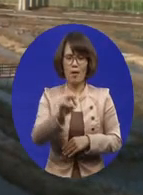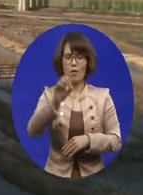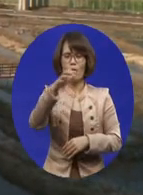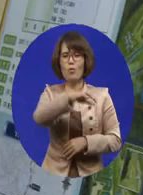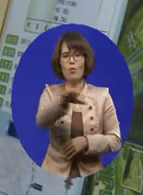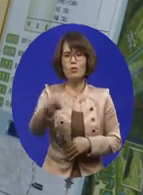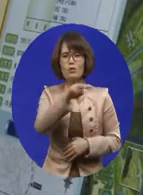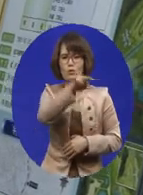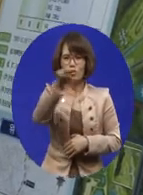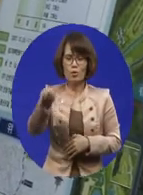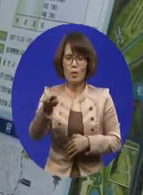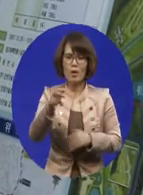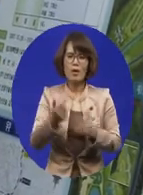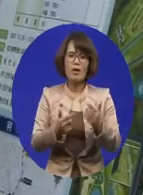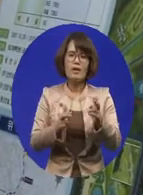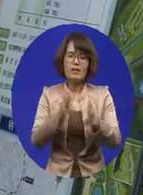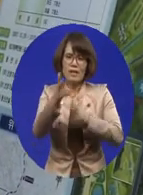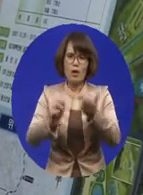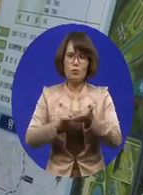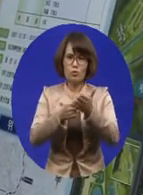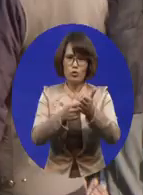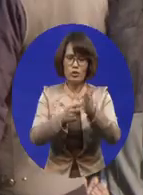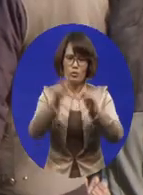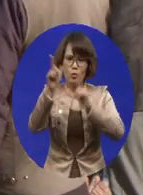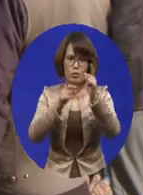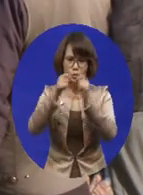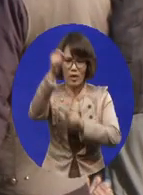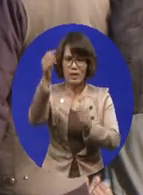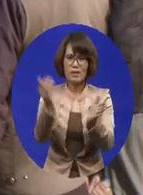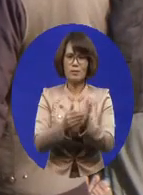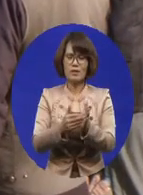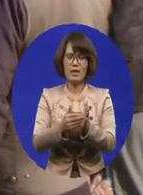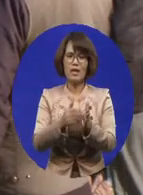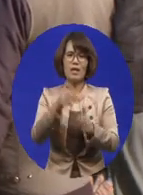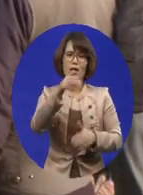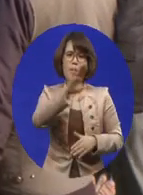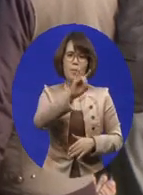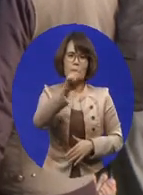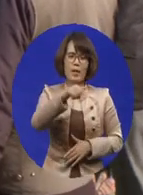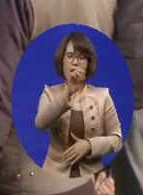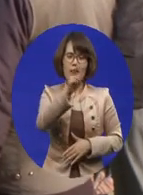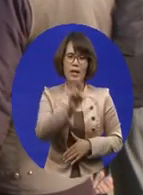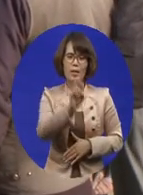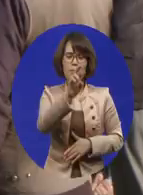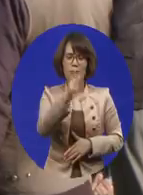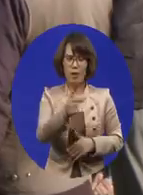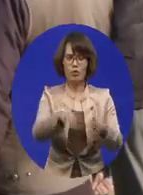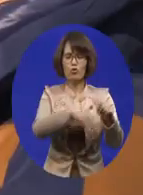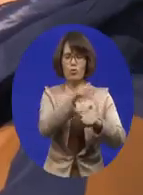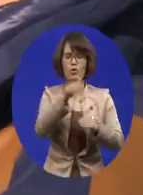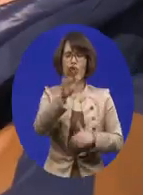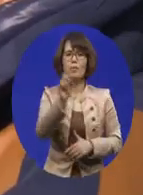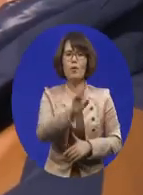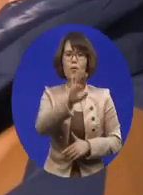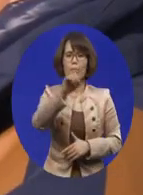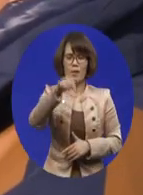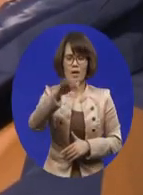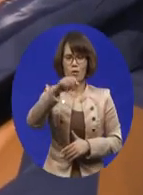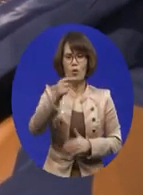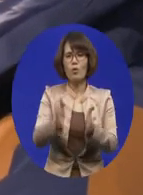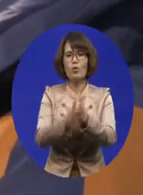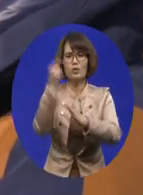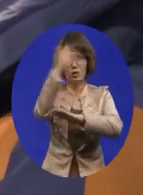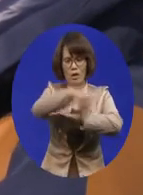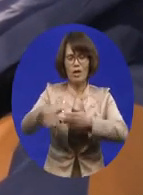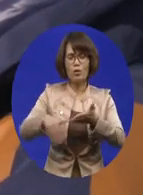습지 곳곳을 둘러보며 사업 추진 현황을 살폈습니다. 이어 처인구 백암면 용천리 1원 백원